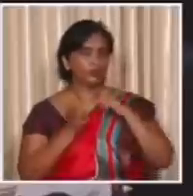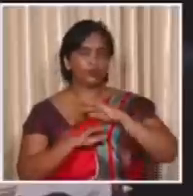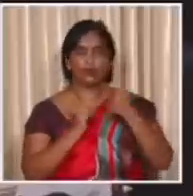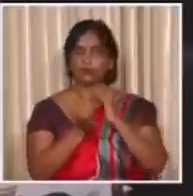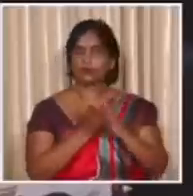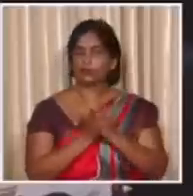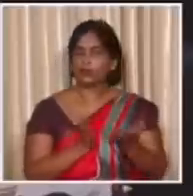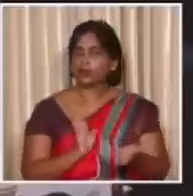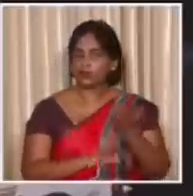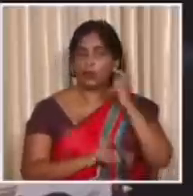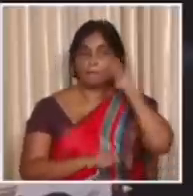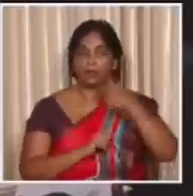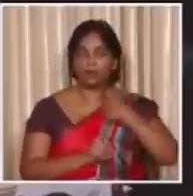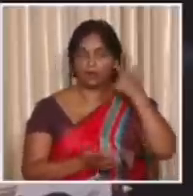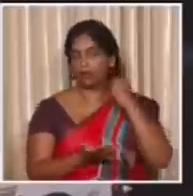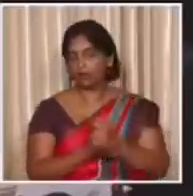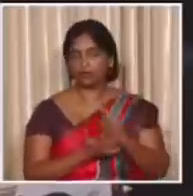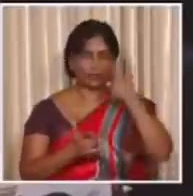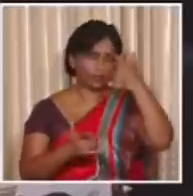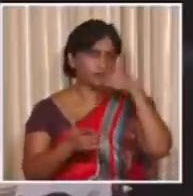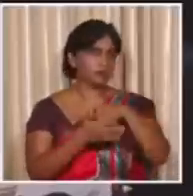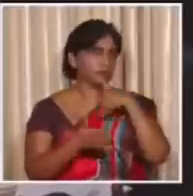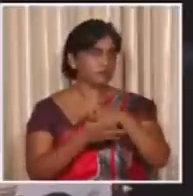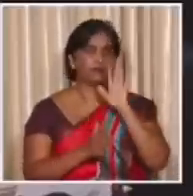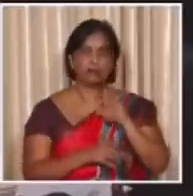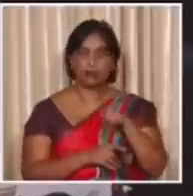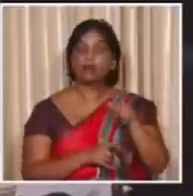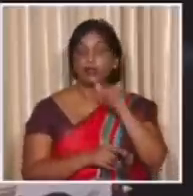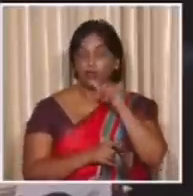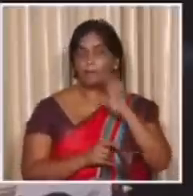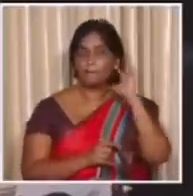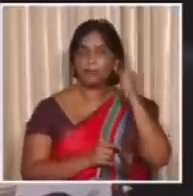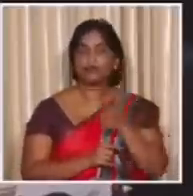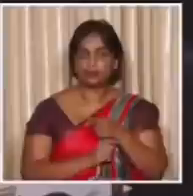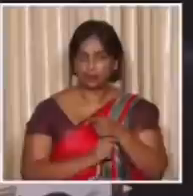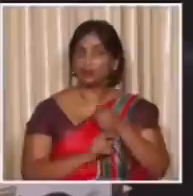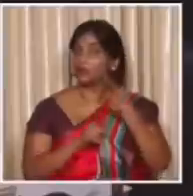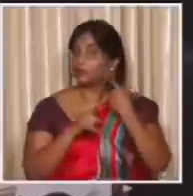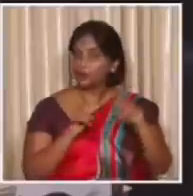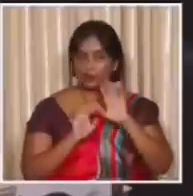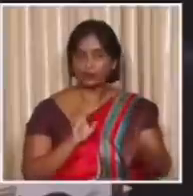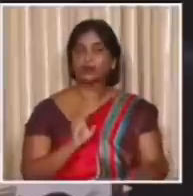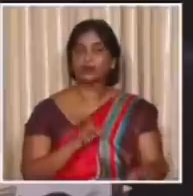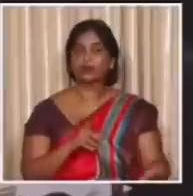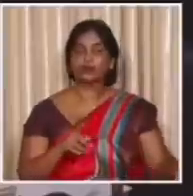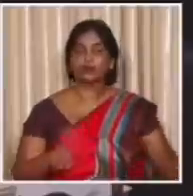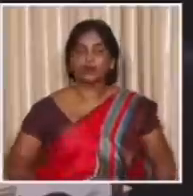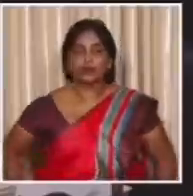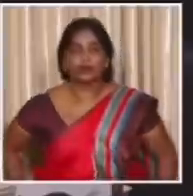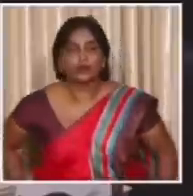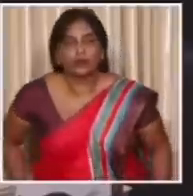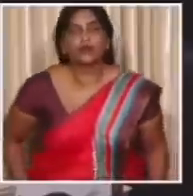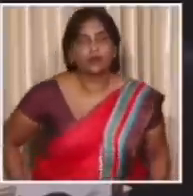සේවා මිල ඉහළ යාම මිනිසුන් දරා ගන්න බැරි ආතතියක් නිර්මාණය වෙනවා මතක තබා ගන්න. මේක තමයි මේකේ ප්‍රතිඵල. ඒ විතරක් නෙවෙයි. ඊළඟ යෝජනා කරන pay tax